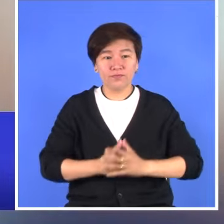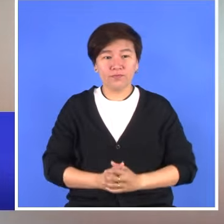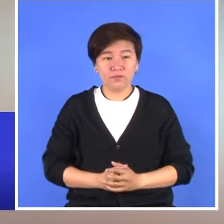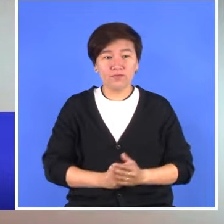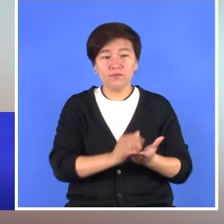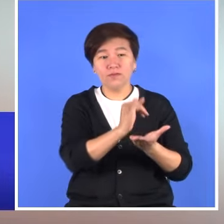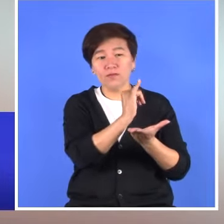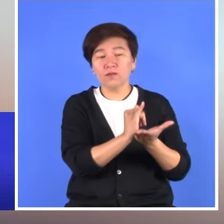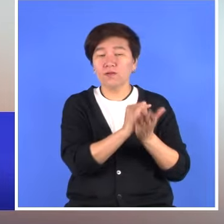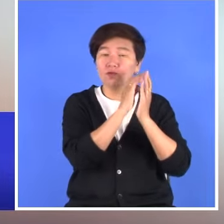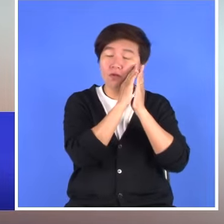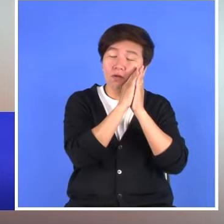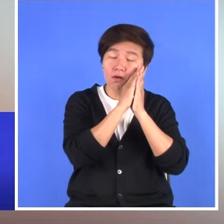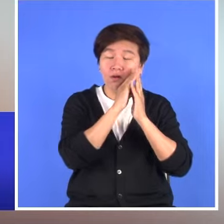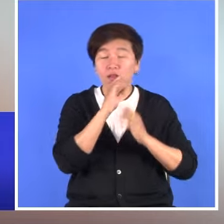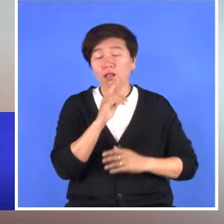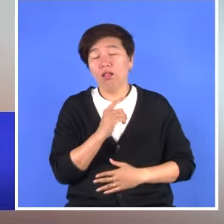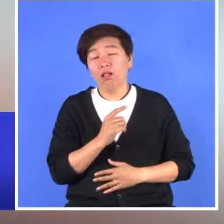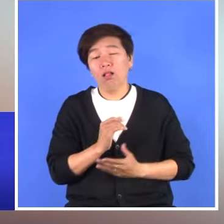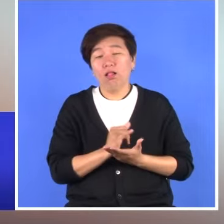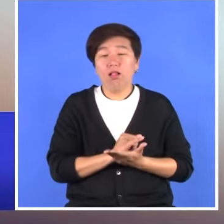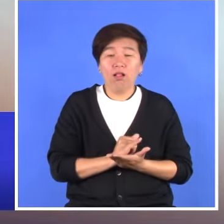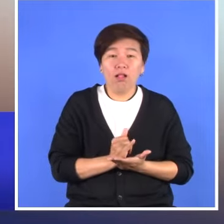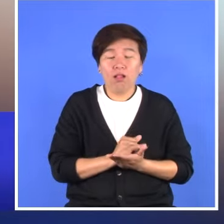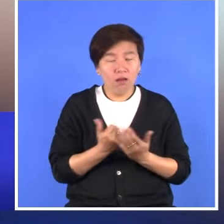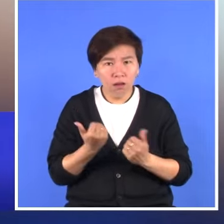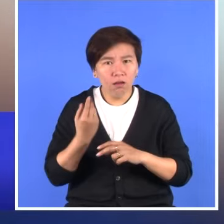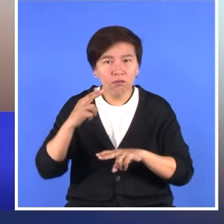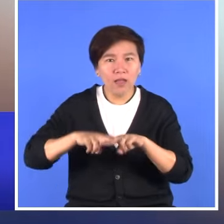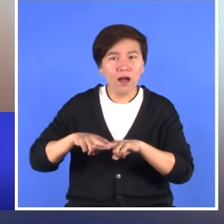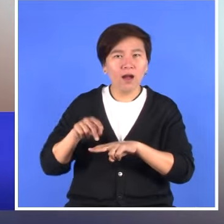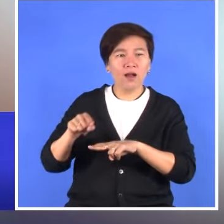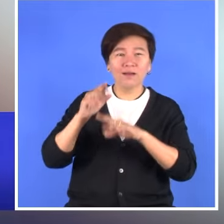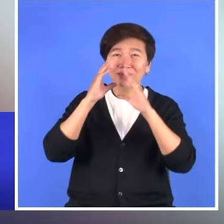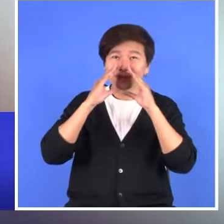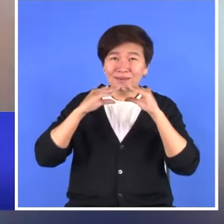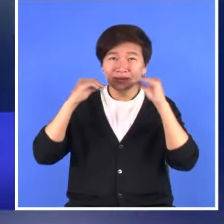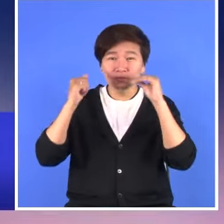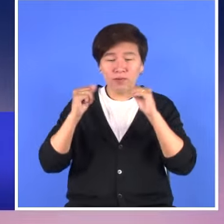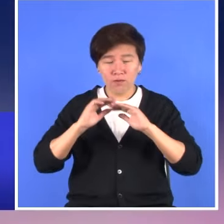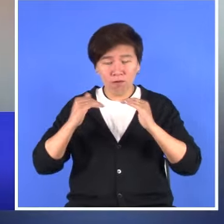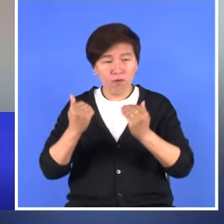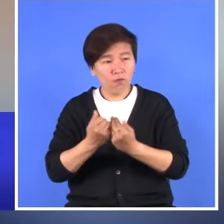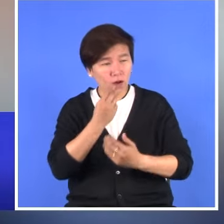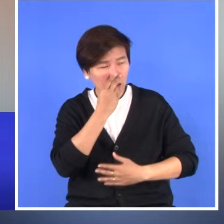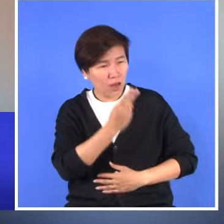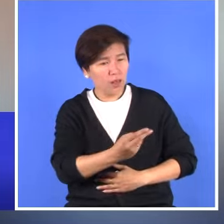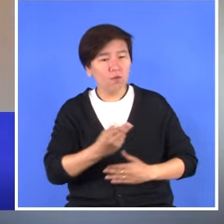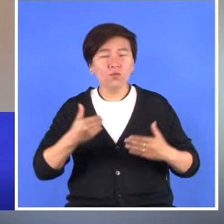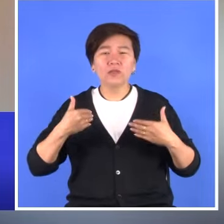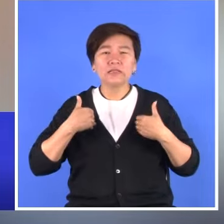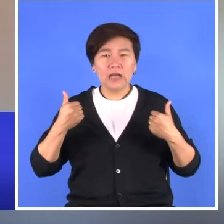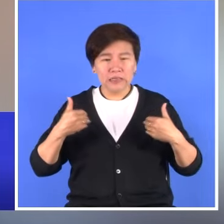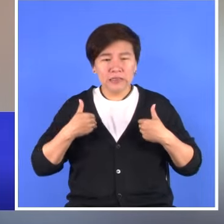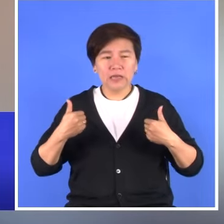แกอู้นอนป่วยมันจะไม่ไหวแล้วนะคะญาติๆทุกคนในความสงสัยก็ออหายสงสัยและดีใจเออคุณลุงชาญชัยนะ